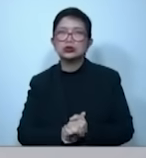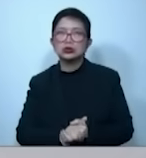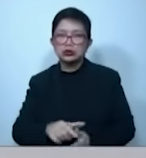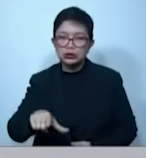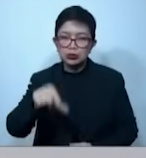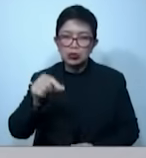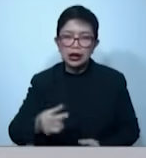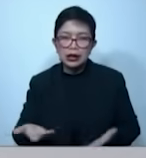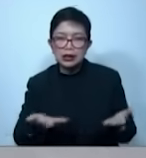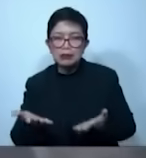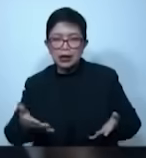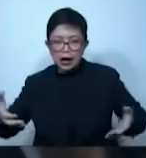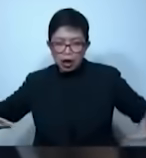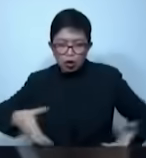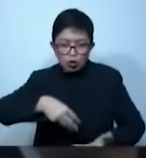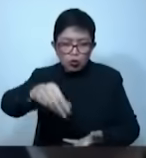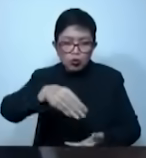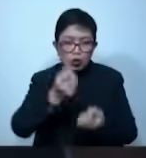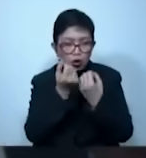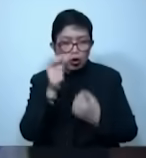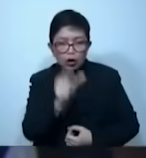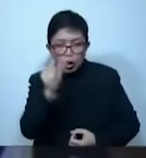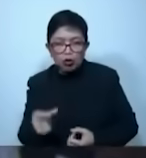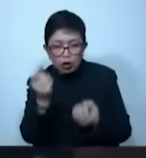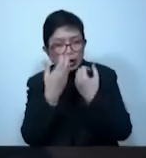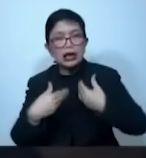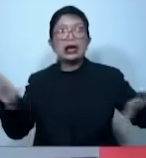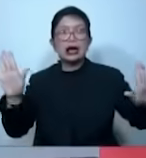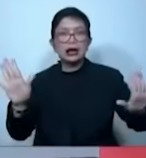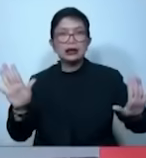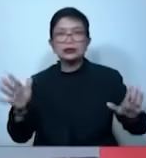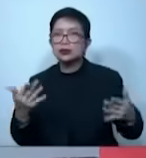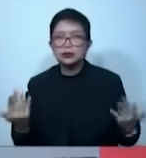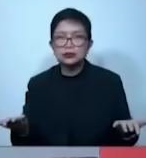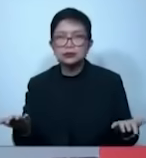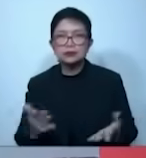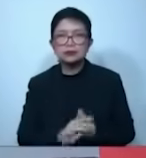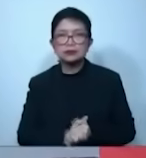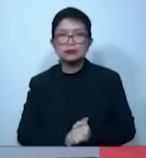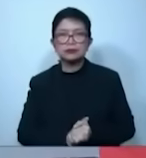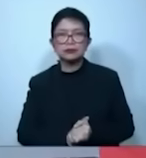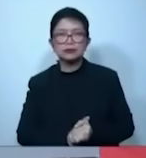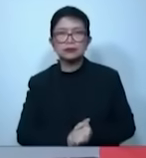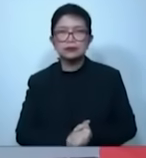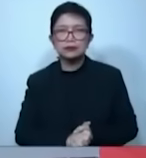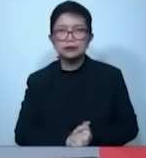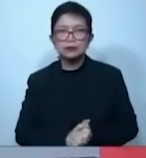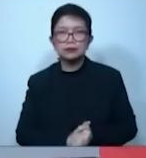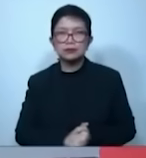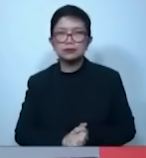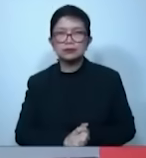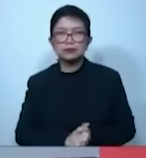yang hilang agar mereka bisa berziarah persilakan kita akan berikan kesempatan kepada